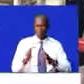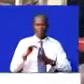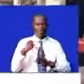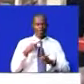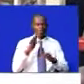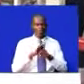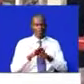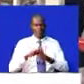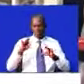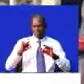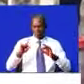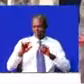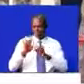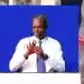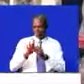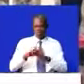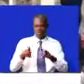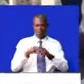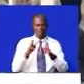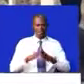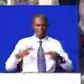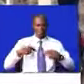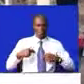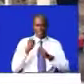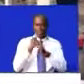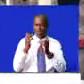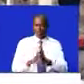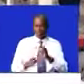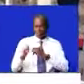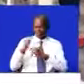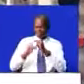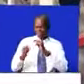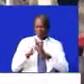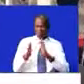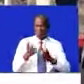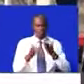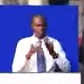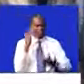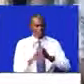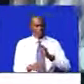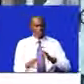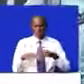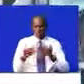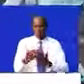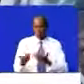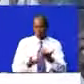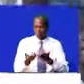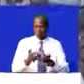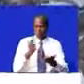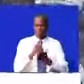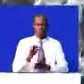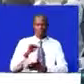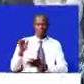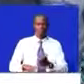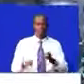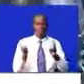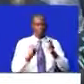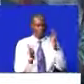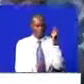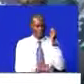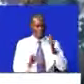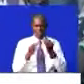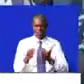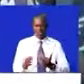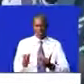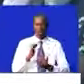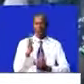chuodho. Kendo kata jo health kobiro, nyalo chungonwa chiro, chiro rach. Koro miyo wadwaro